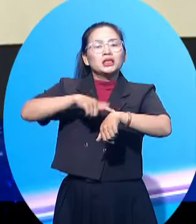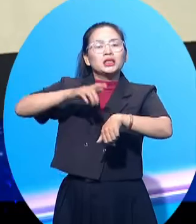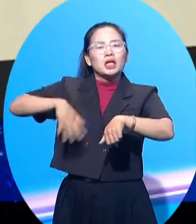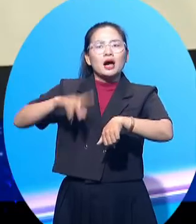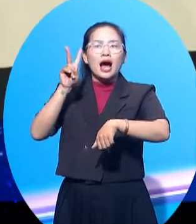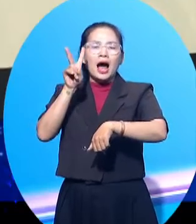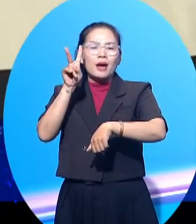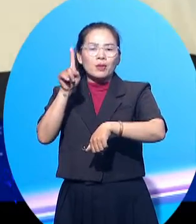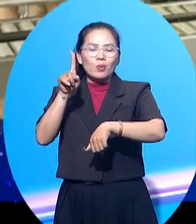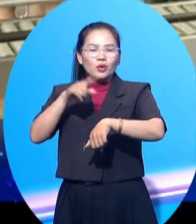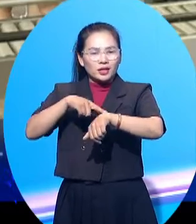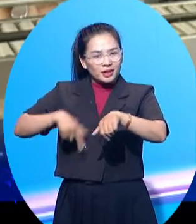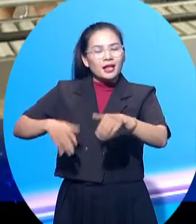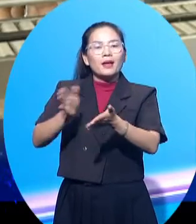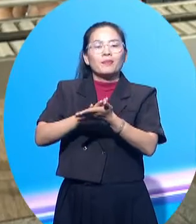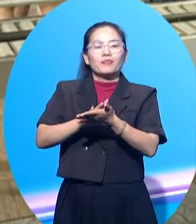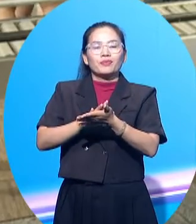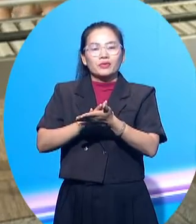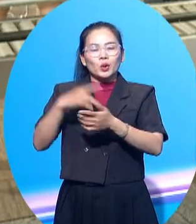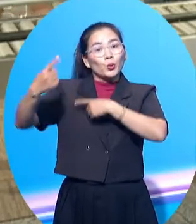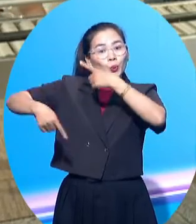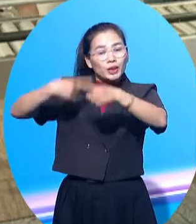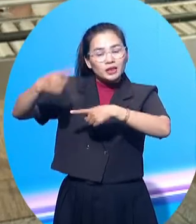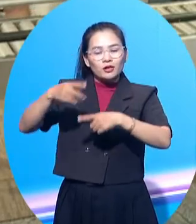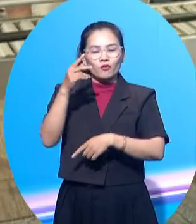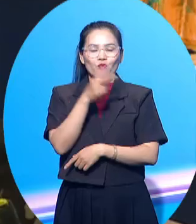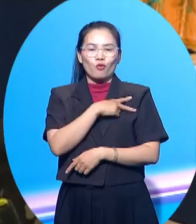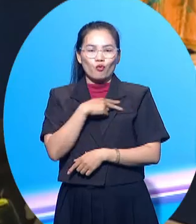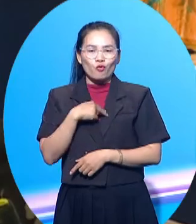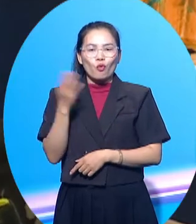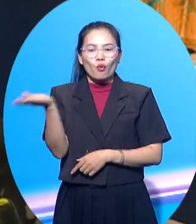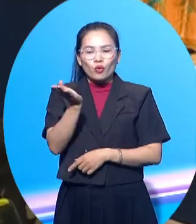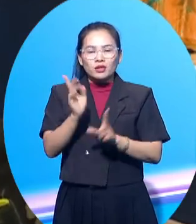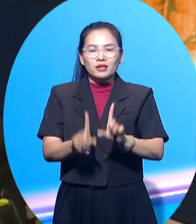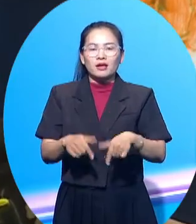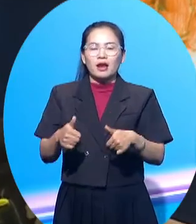giờ hàng ngày, tối ưu hóa lịch bay, quy trình phục vụ mặt đất để giảm thời gian quay đầu,